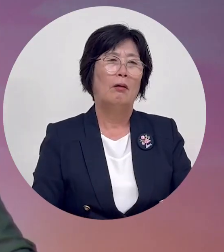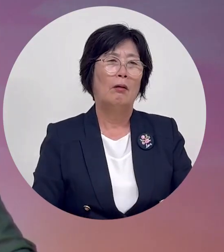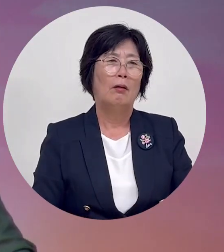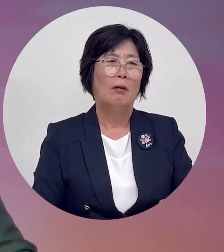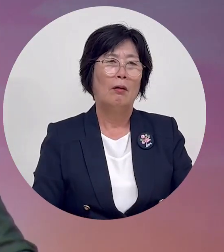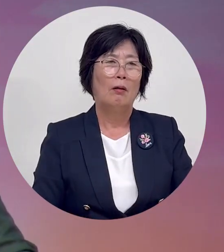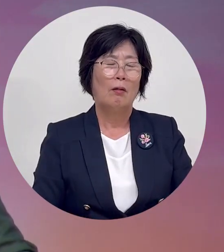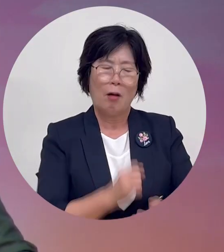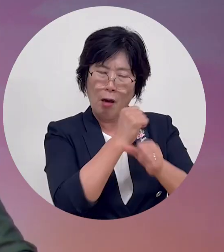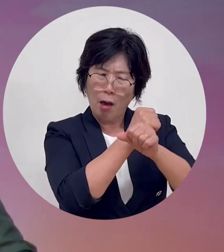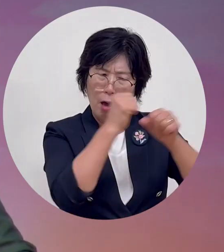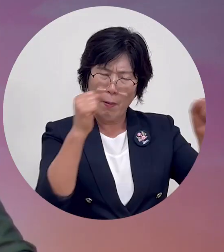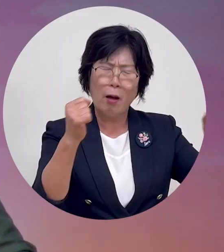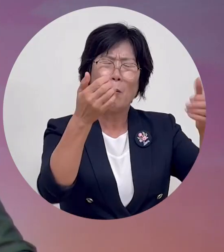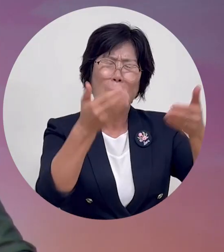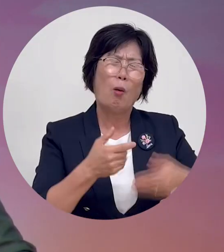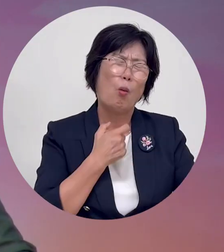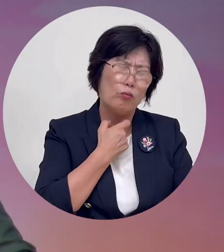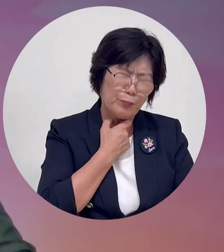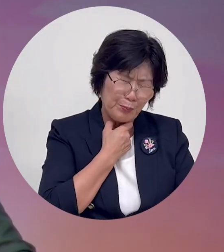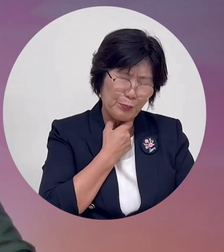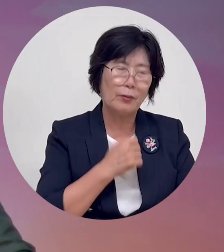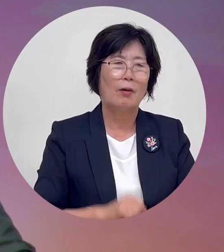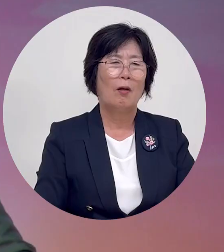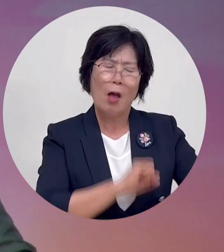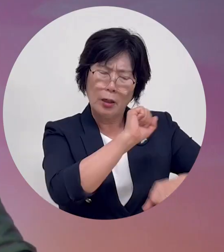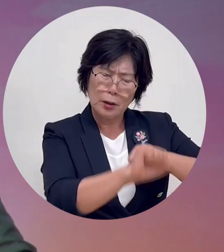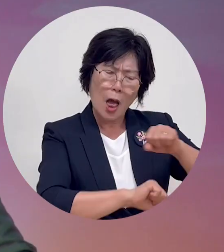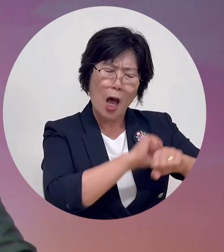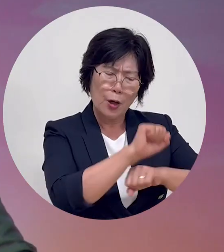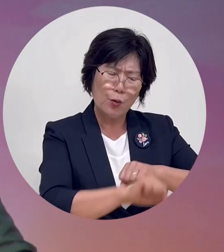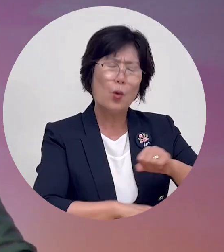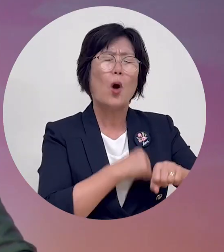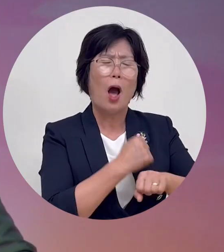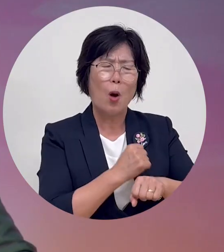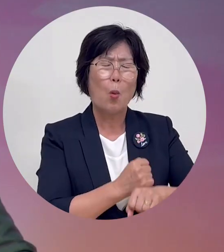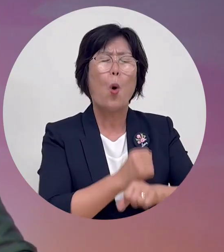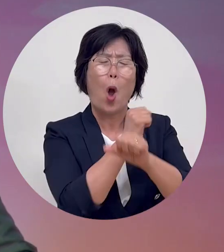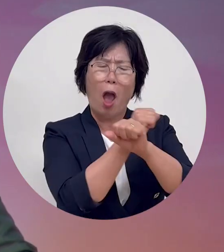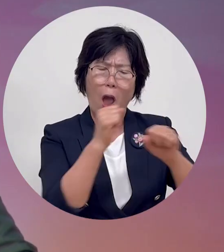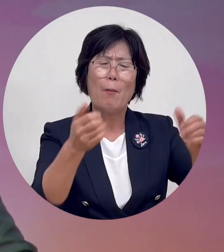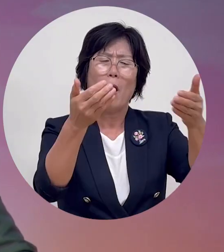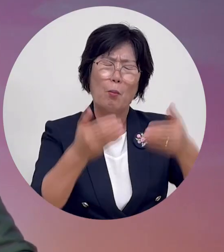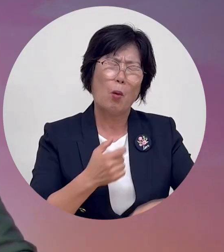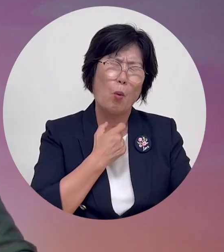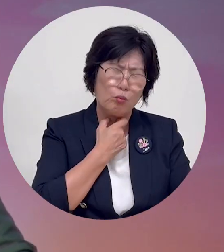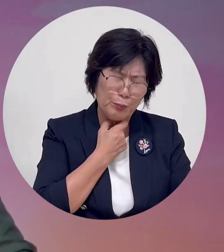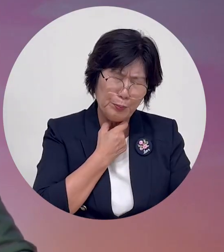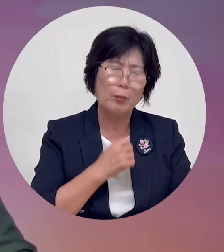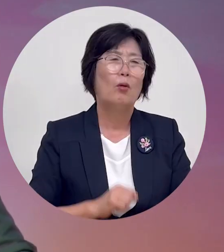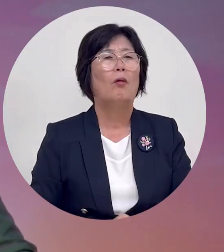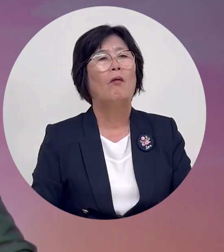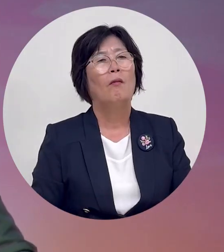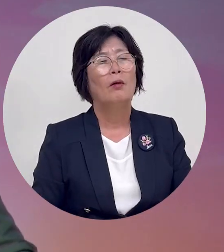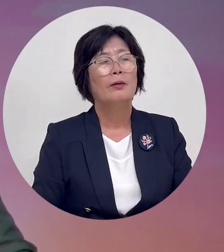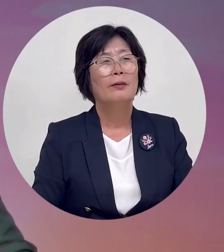말, 해방받고 싶어요? 자유하고 해방받고 싶죠. 그죠? 예.